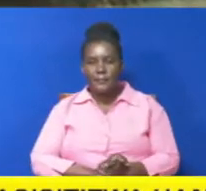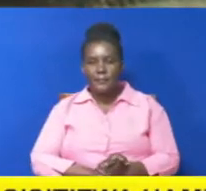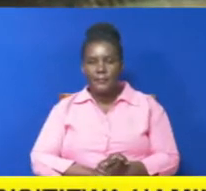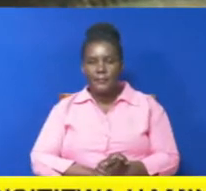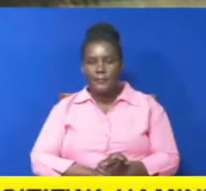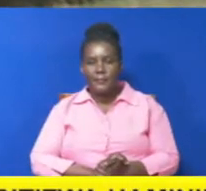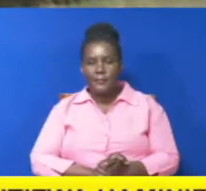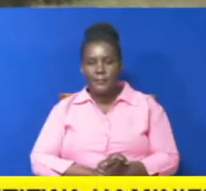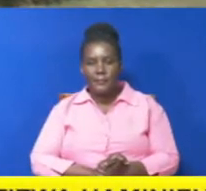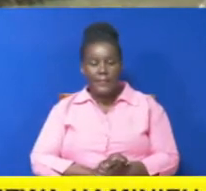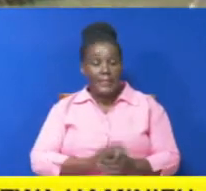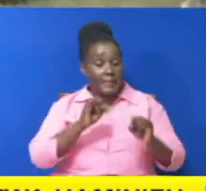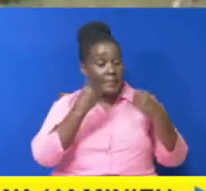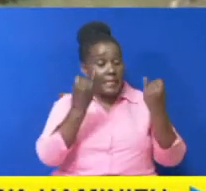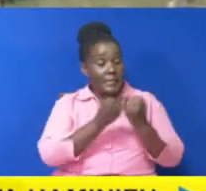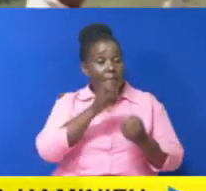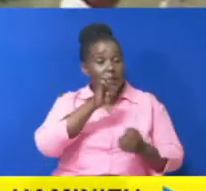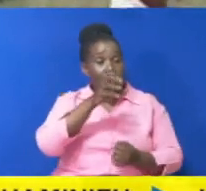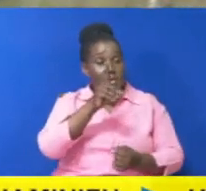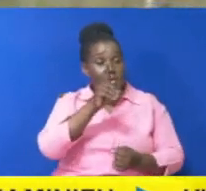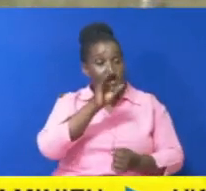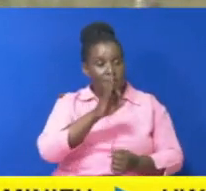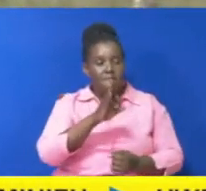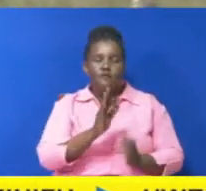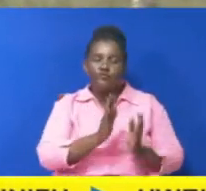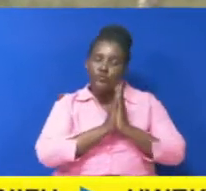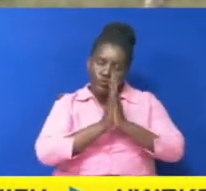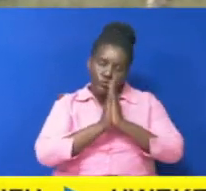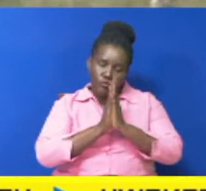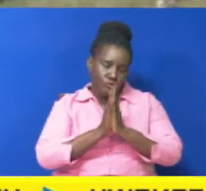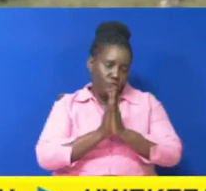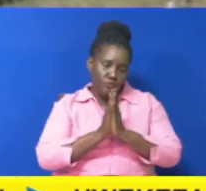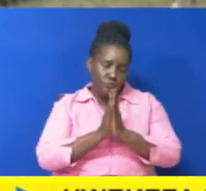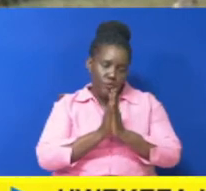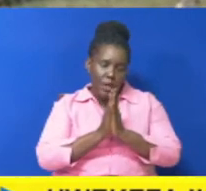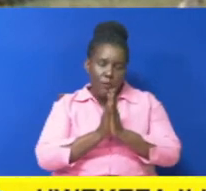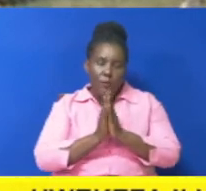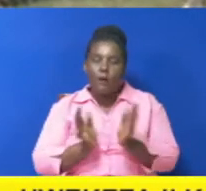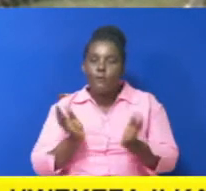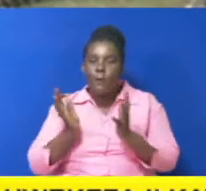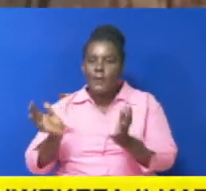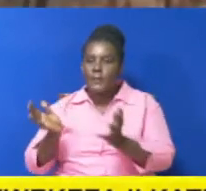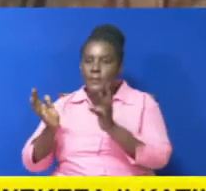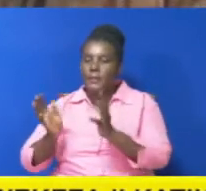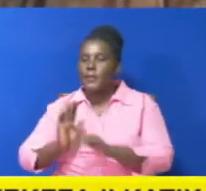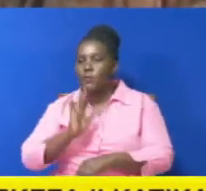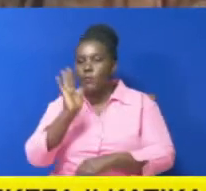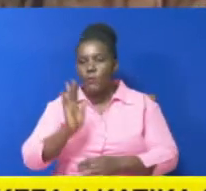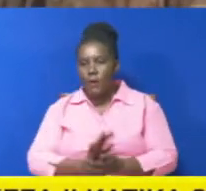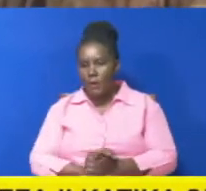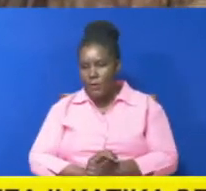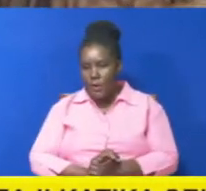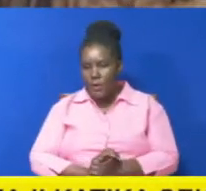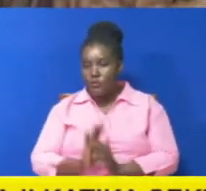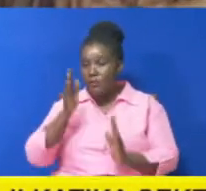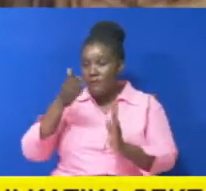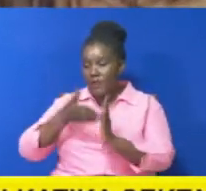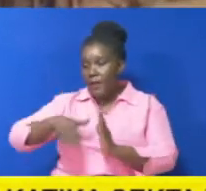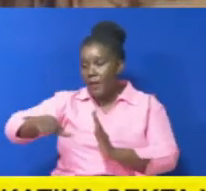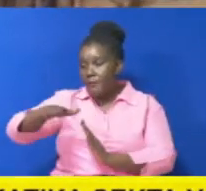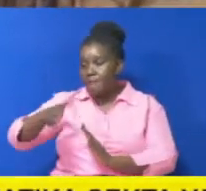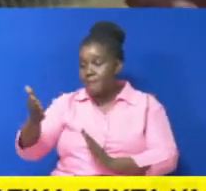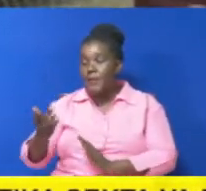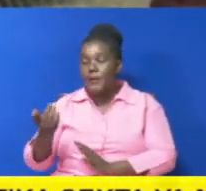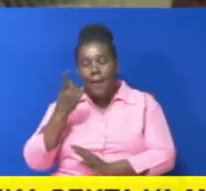Nashukuru na shirika la EDF kwa kuweza kuja shuleni kwetu kutushawishi na sisi kukubali kushawishika tukafika hapa kujifunza mambo mengi